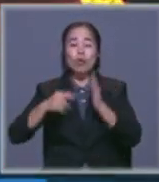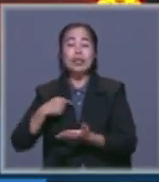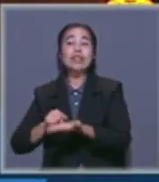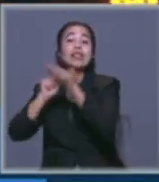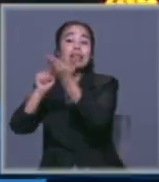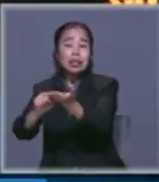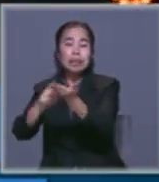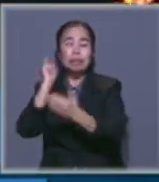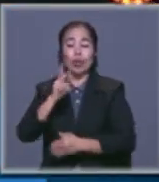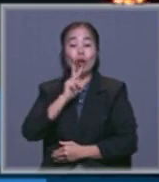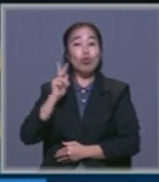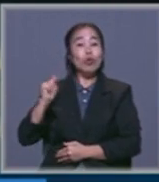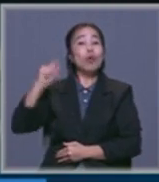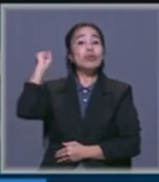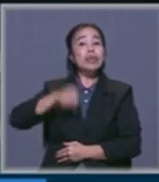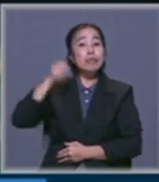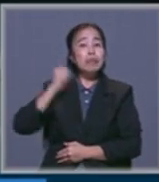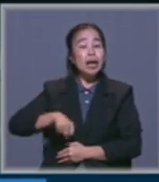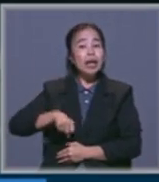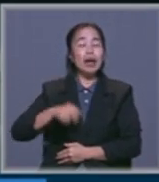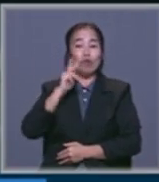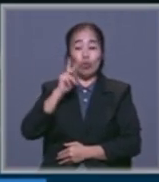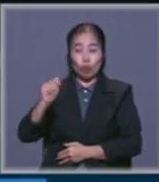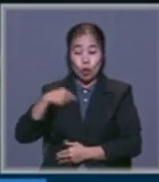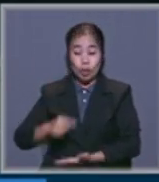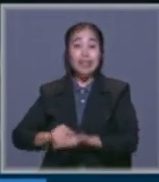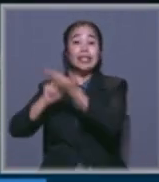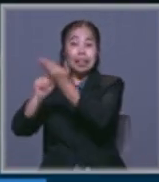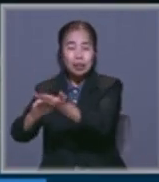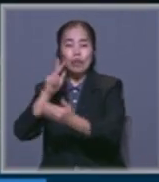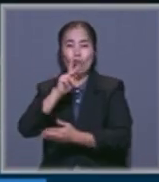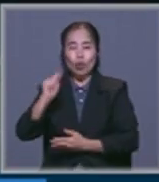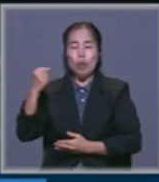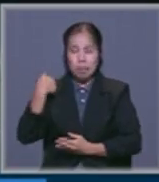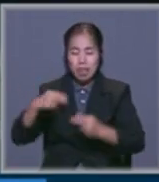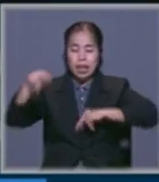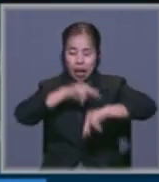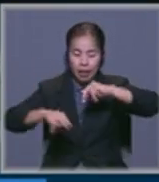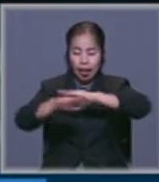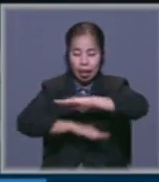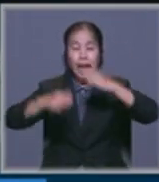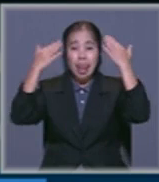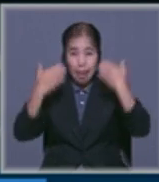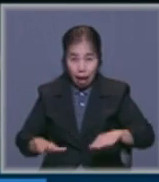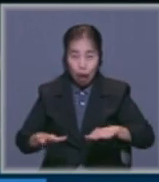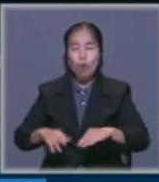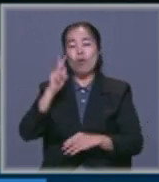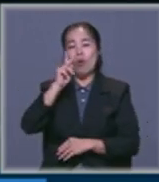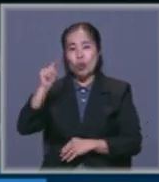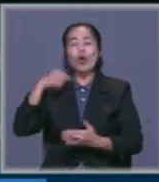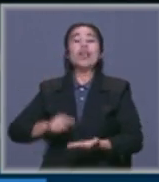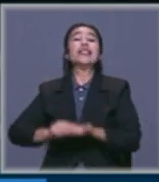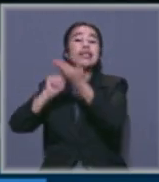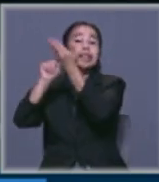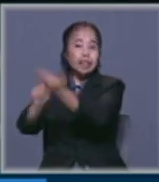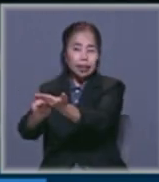วนธนาธรคือกกต.ซึ่งได้สืบสวนสอบสวนหลักฐานต่างๆจนเป็นที่ยุติแล้วว่าธนา